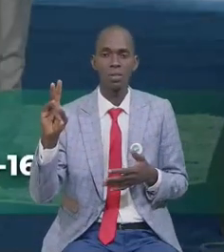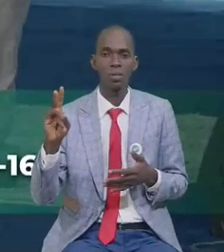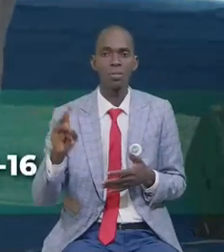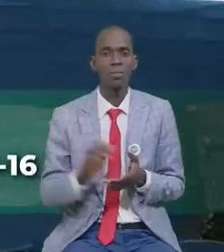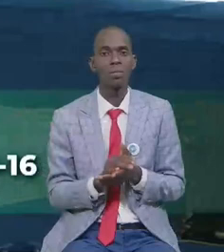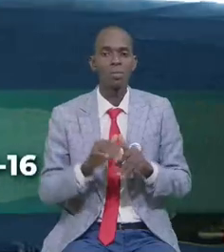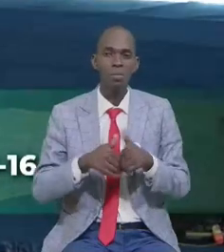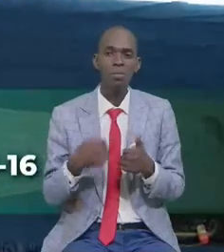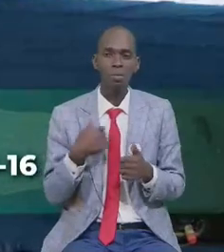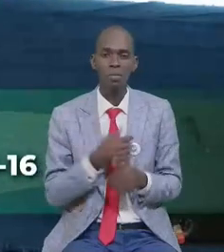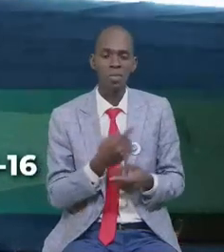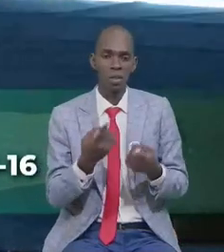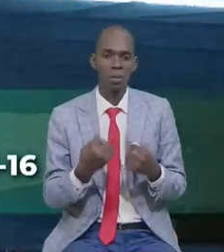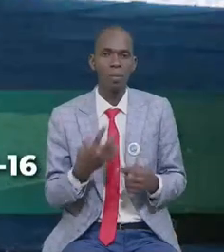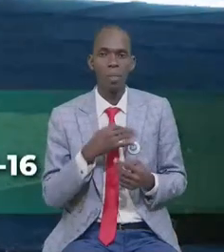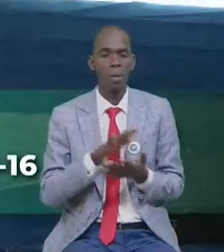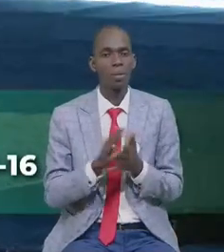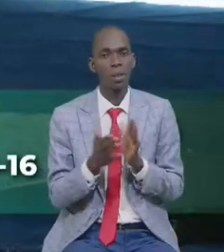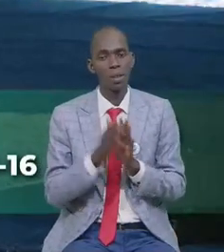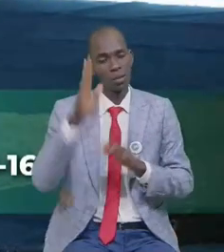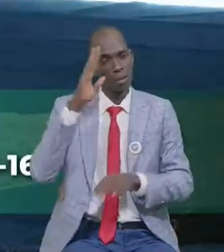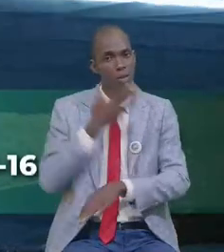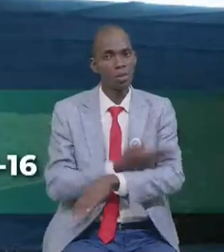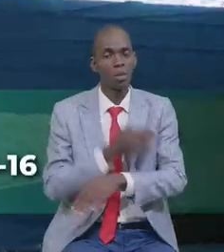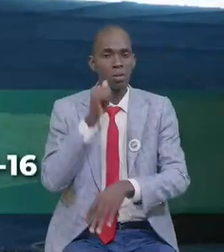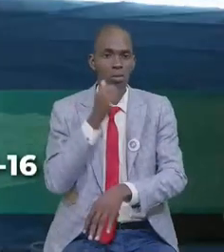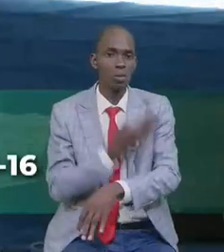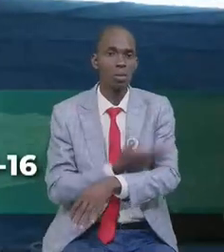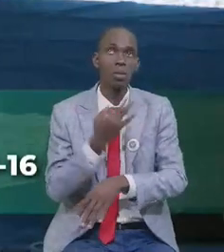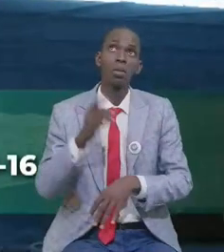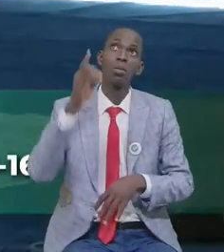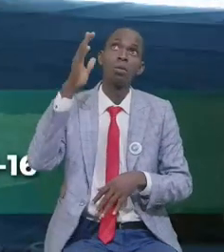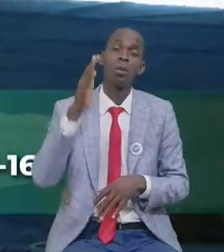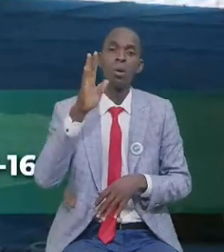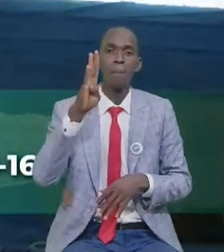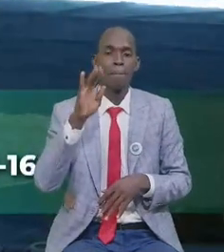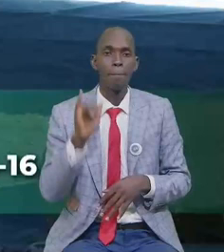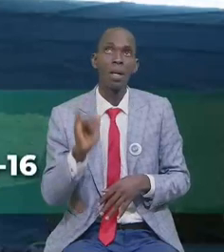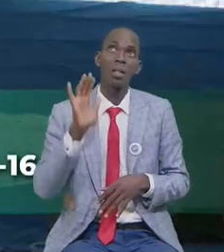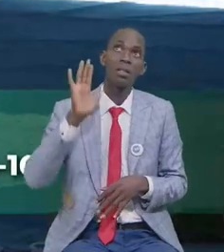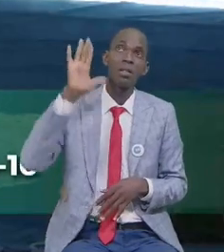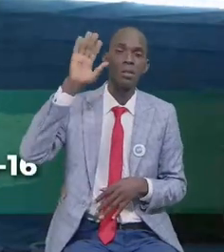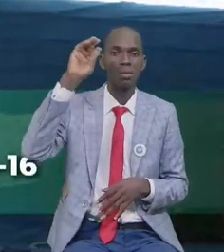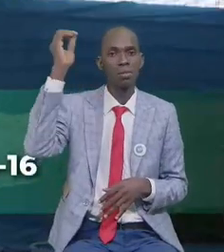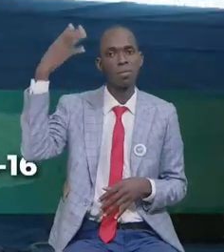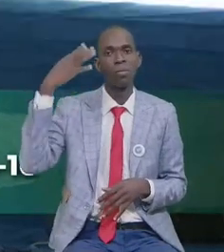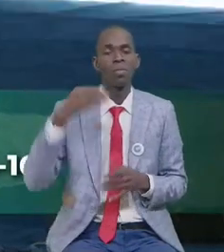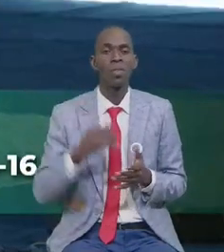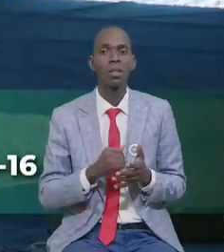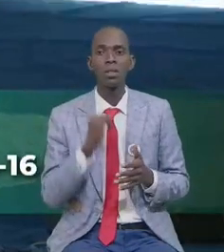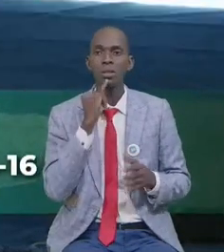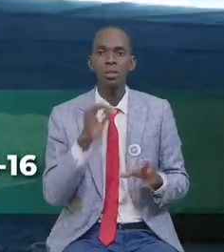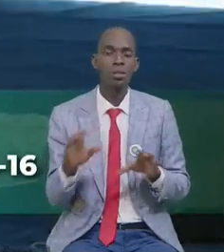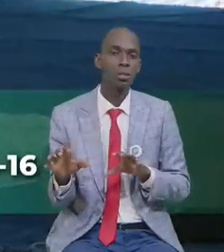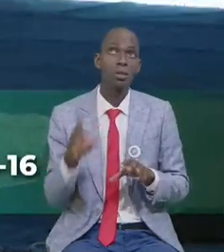comment venons-nous? Et pour devenir fils et filles de Dieu, par sa grâce, il a fait tout